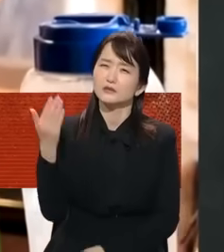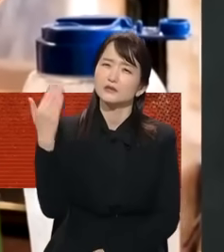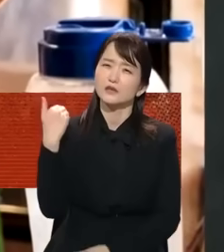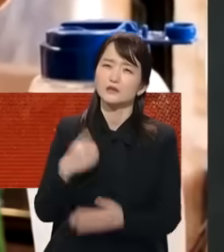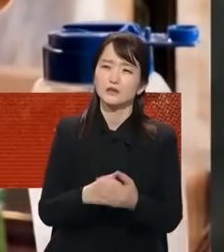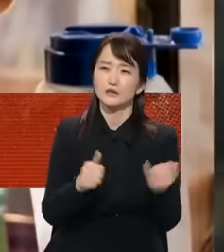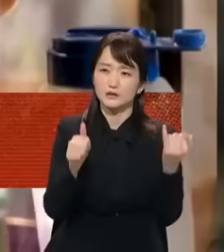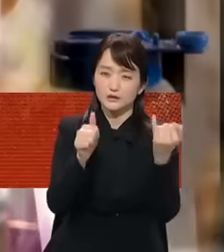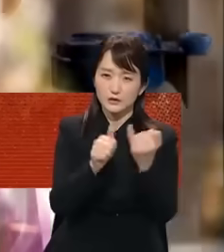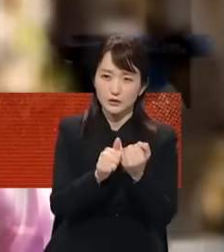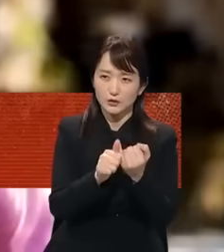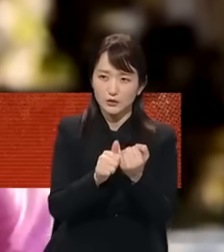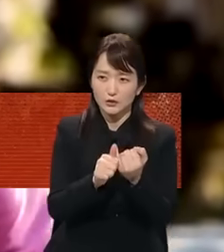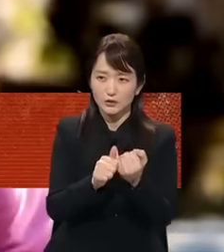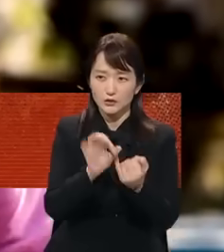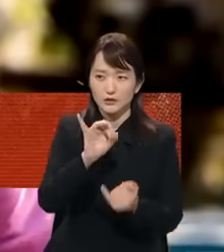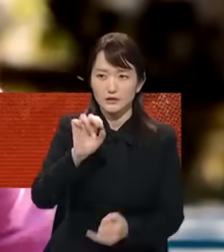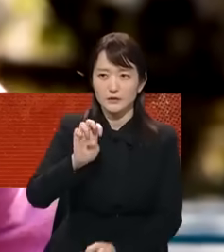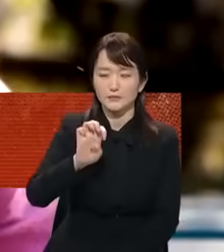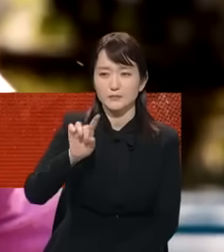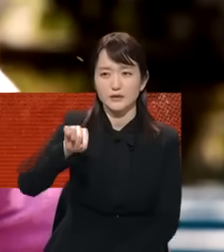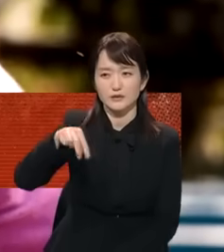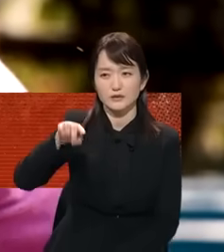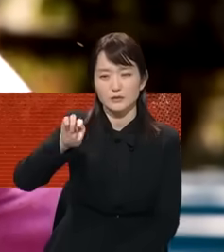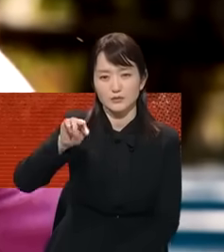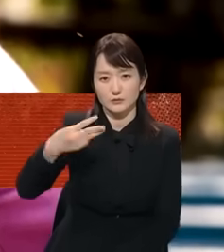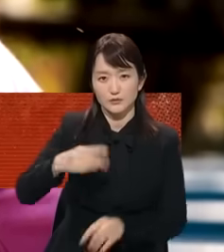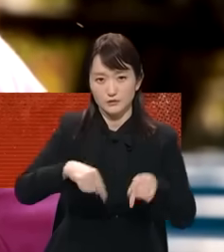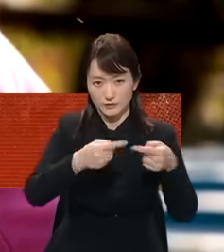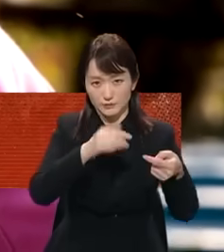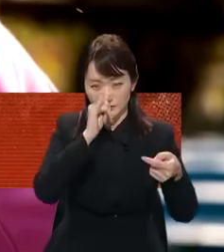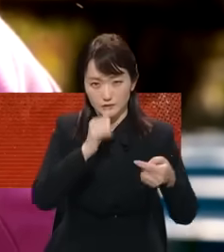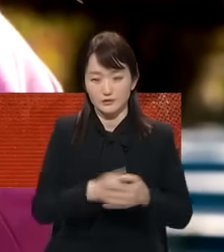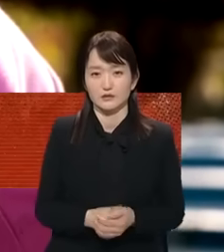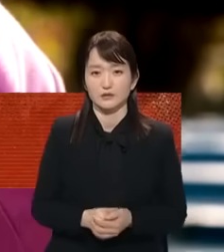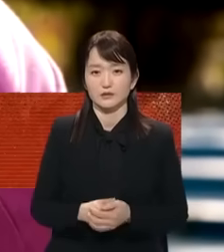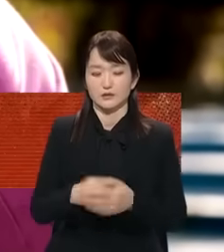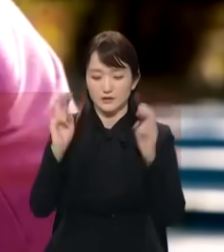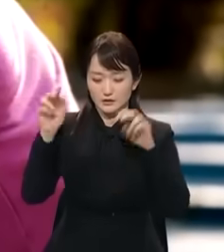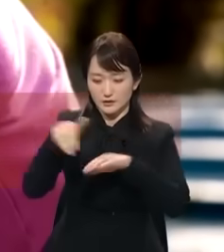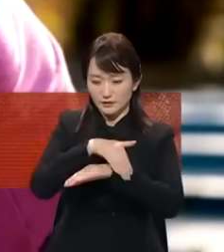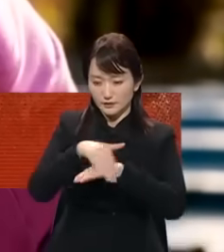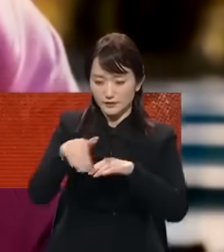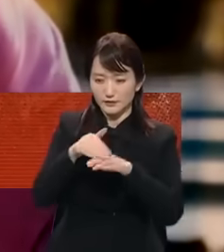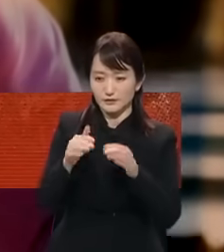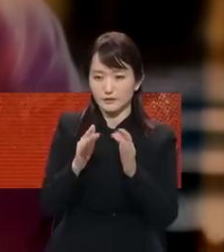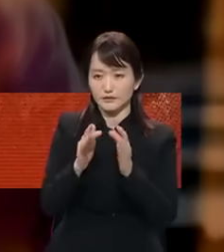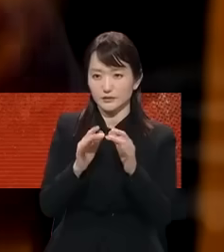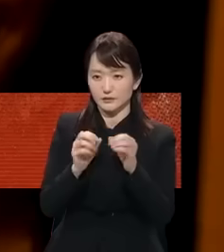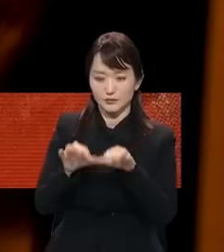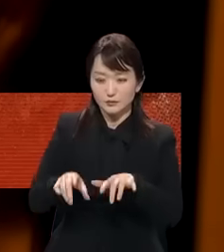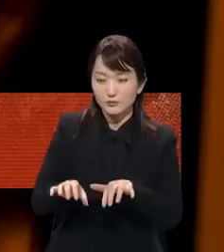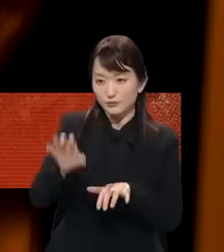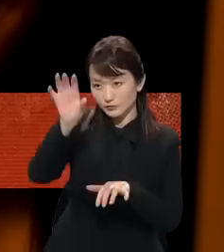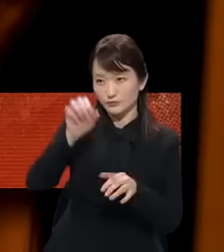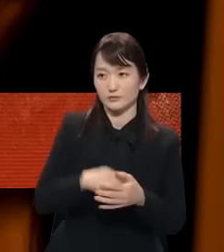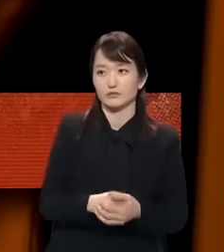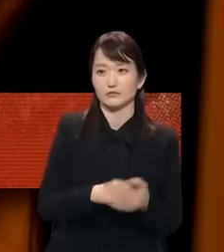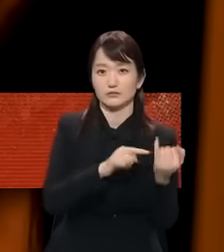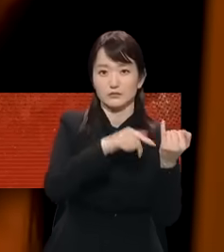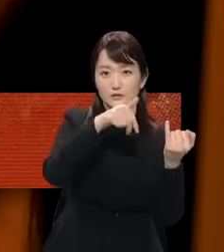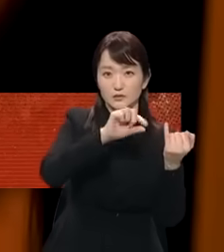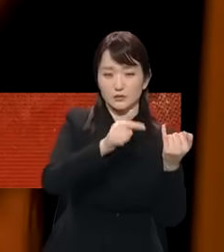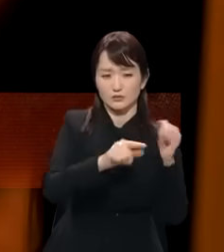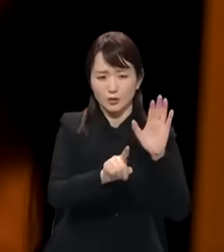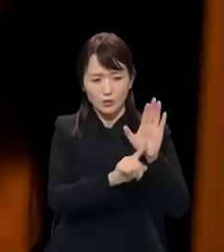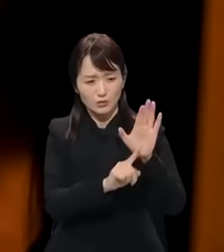했는데 그 직장인 온라인 커뮤니티에 학폭 의욕이 올라왔습니다 본인이 중학교 동창인데 요새 전종서 광고가 너무